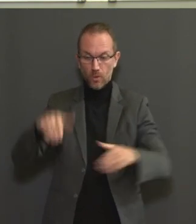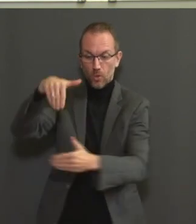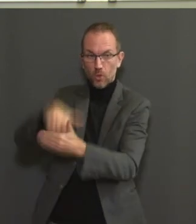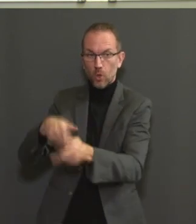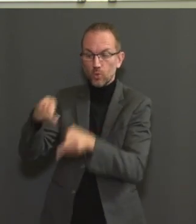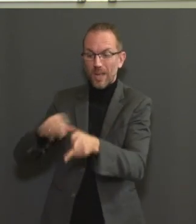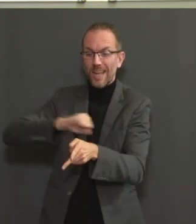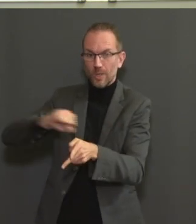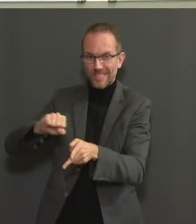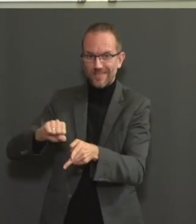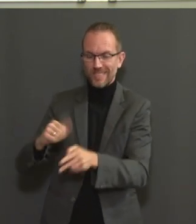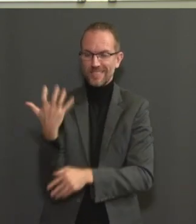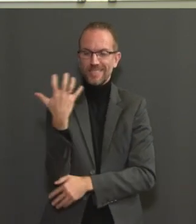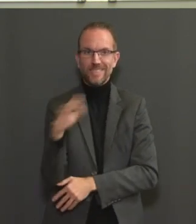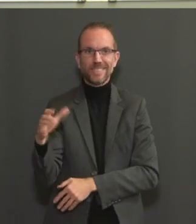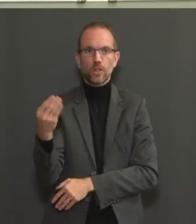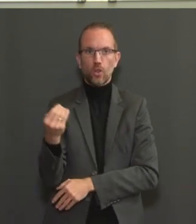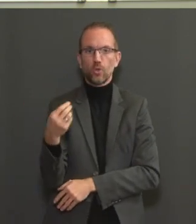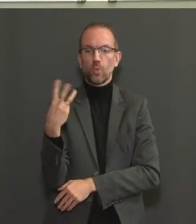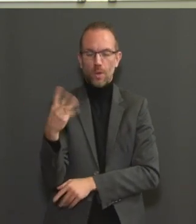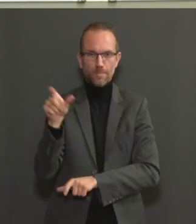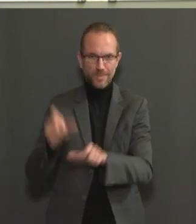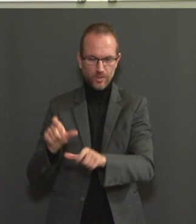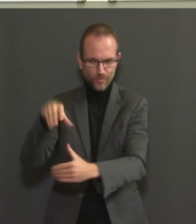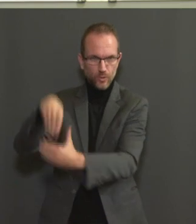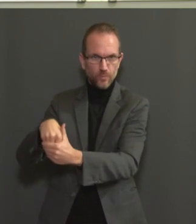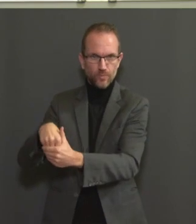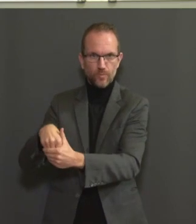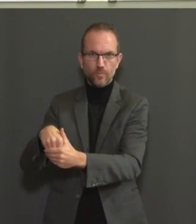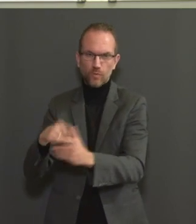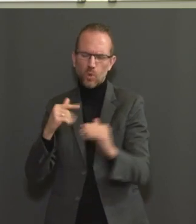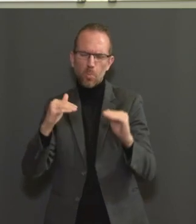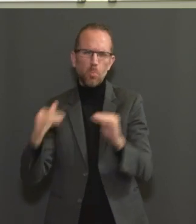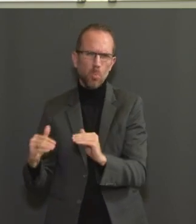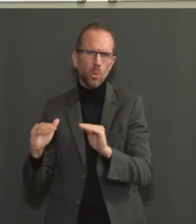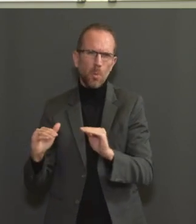intensifs. Ceci correspond toujours à une diminution qui est de l'ordre de 12%.